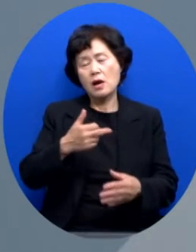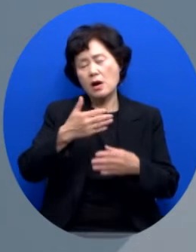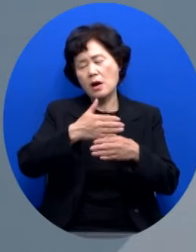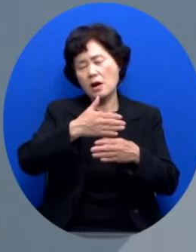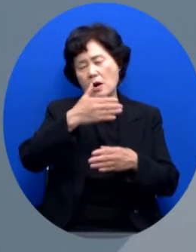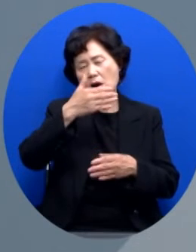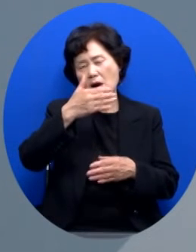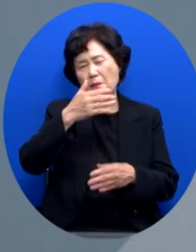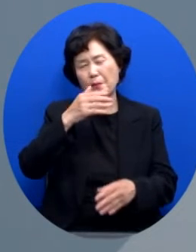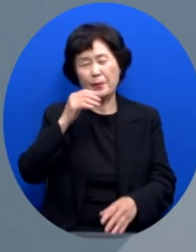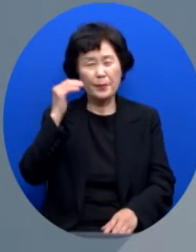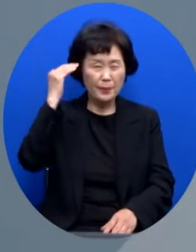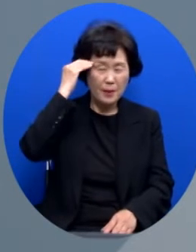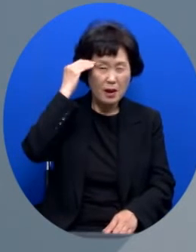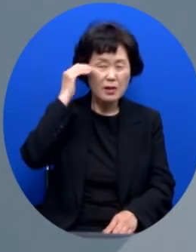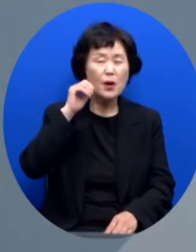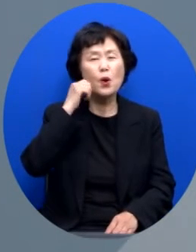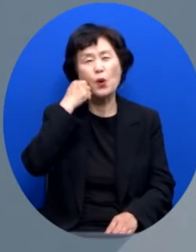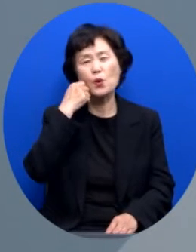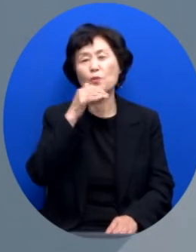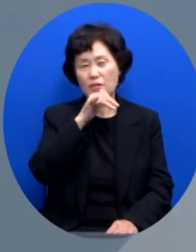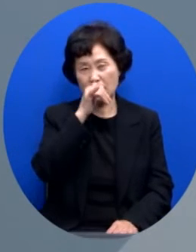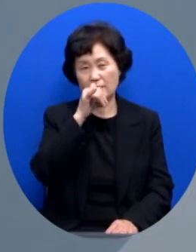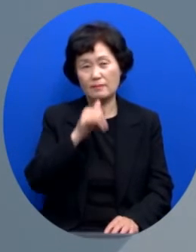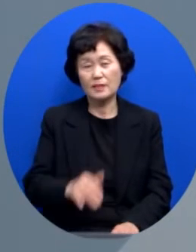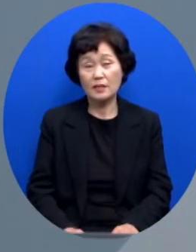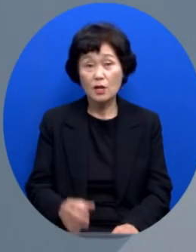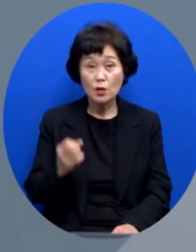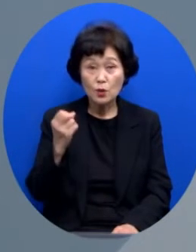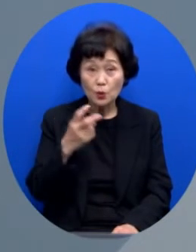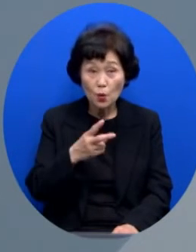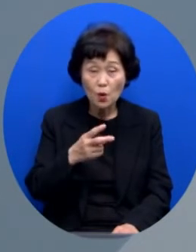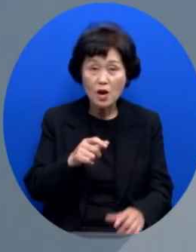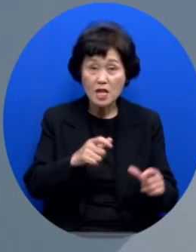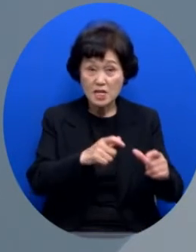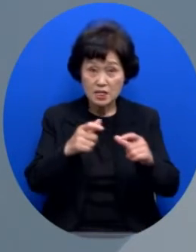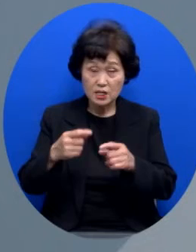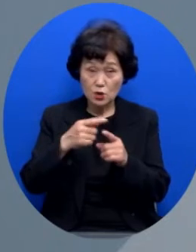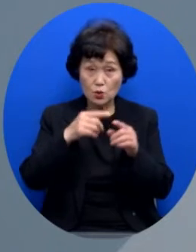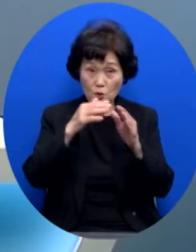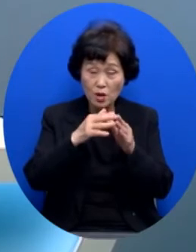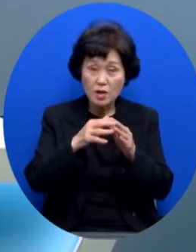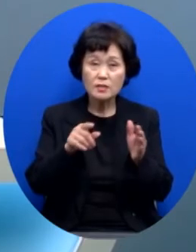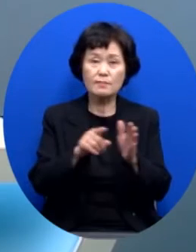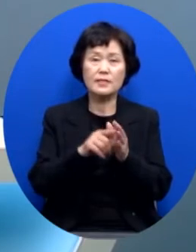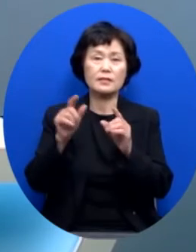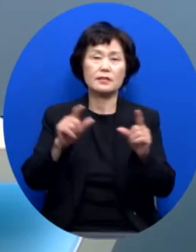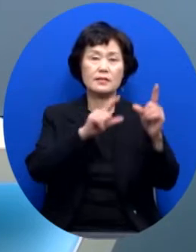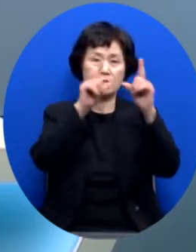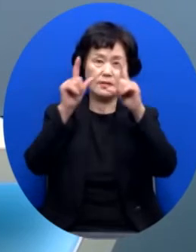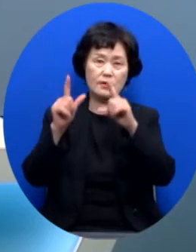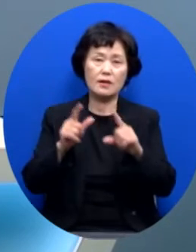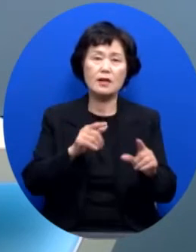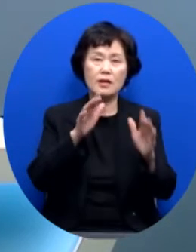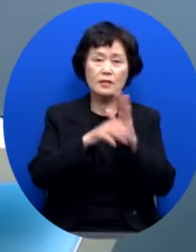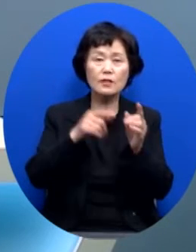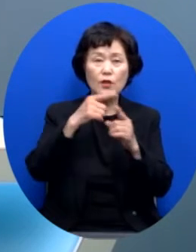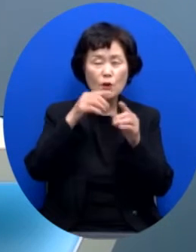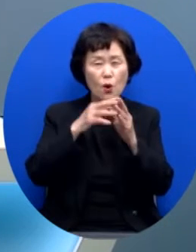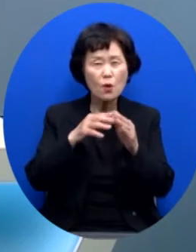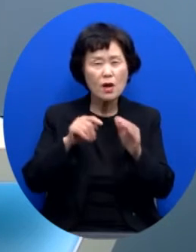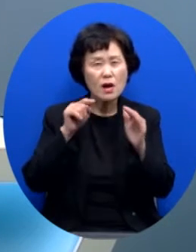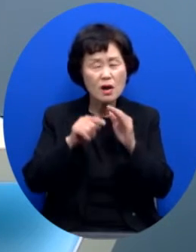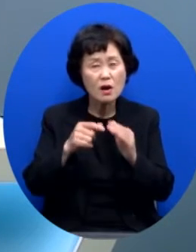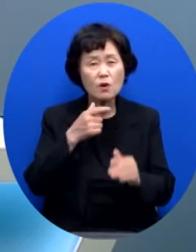되는지를 다시 한번 돌아봐야 될 것입니다. 또한 지역교회에서 신앙생활을 하면서 교회에 나가고